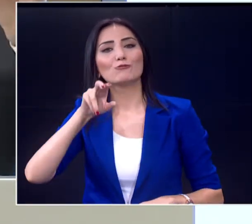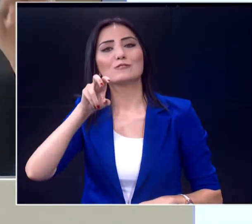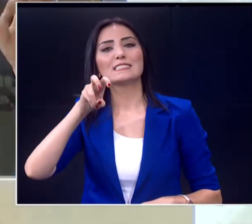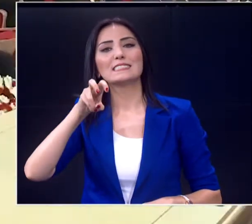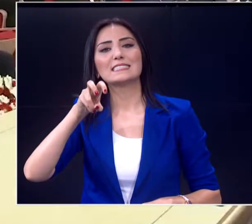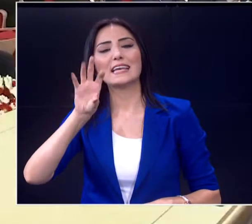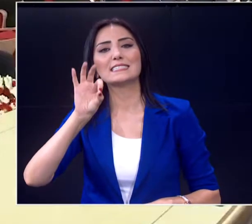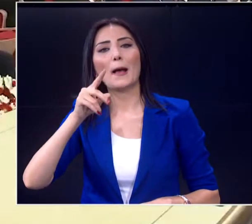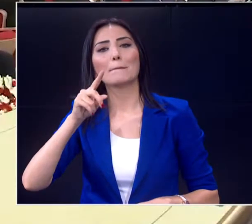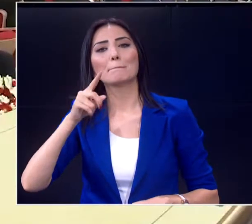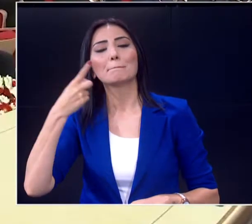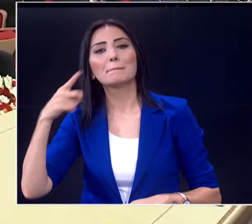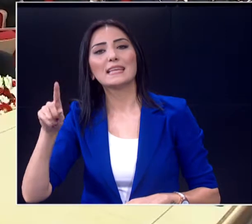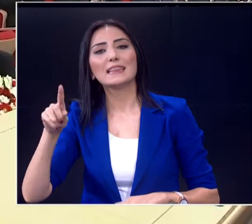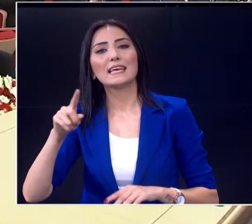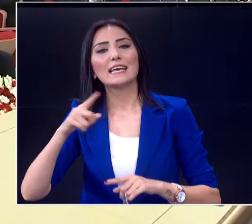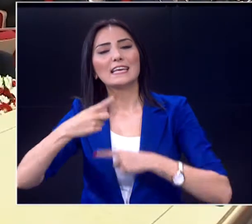780 bin kilometre kare.